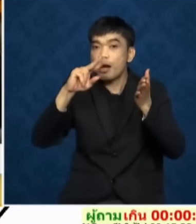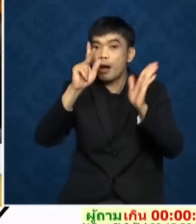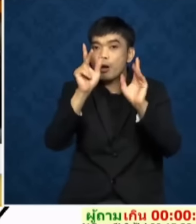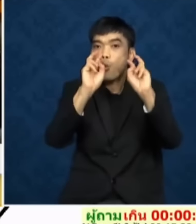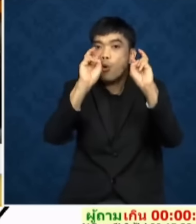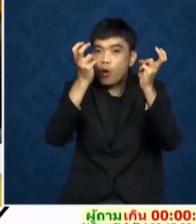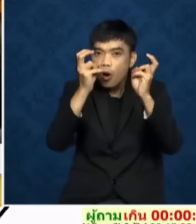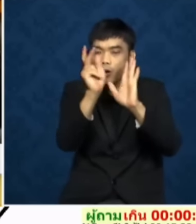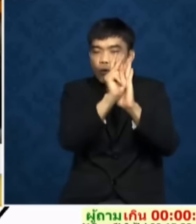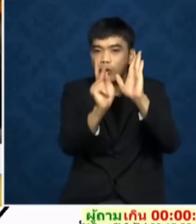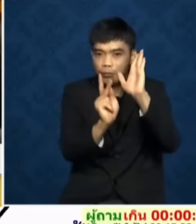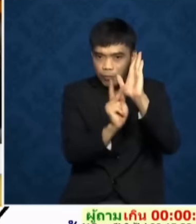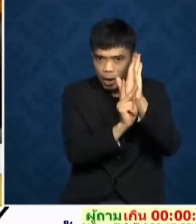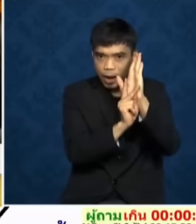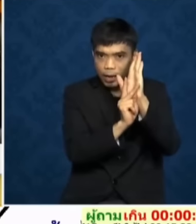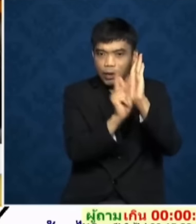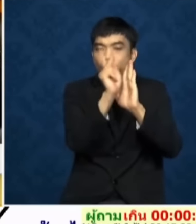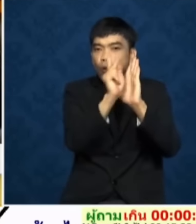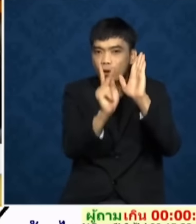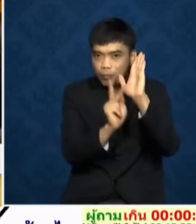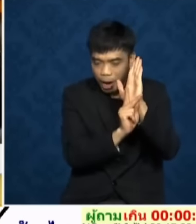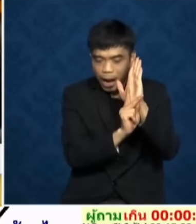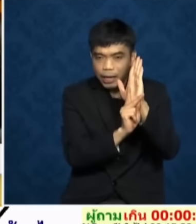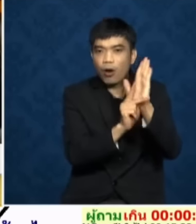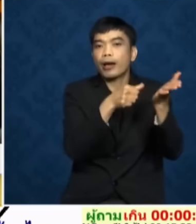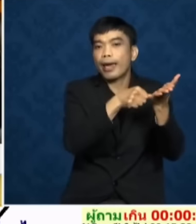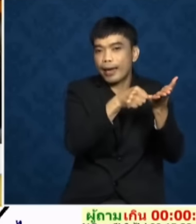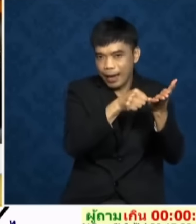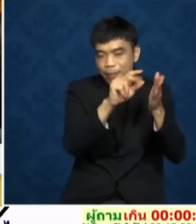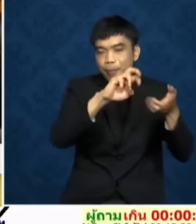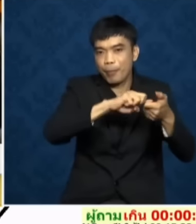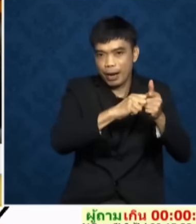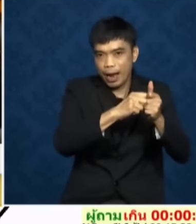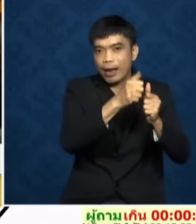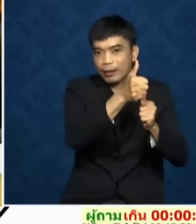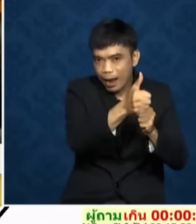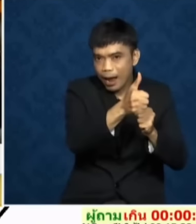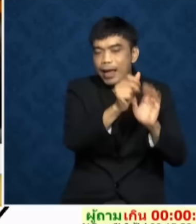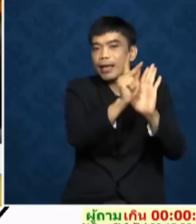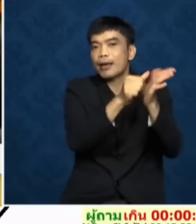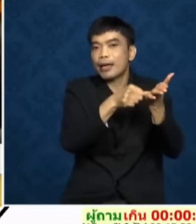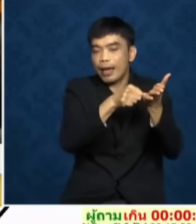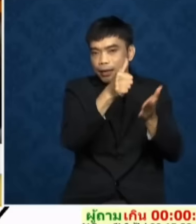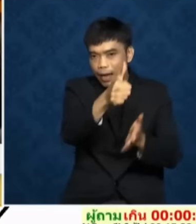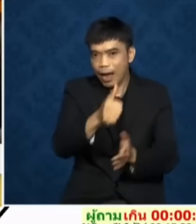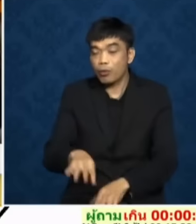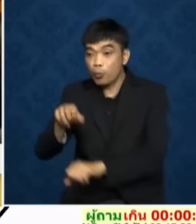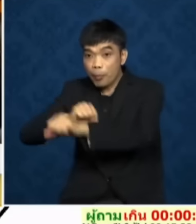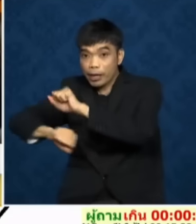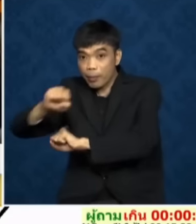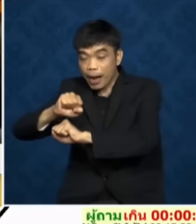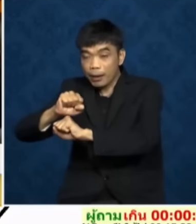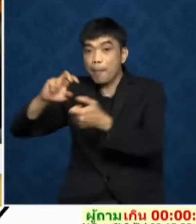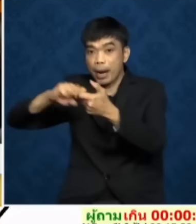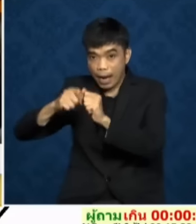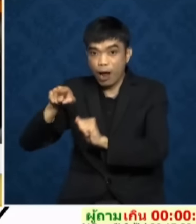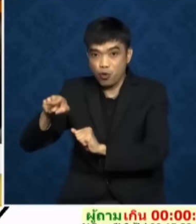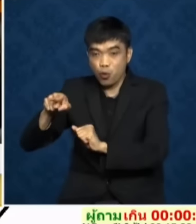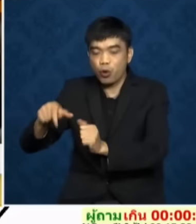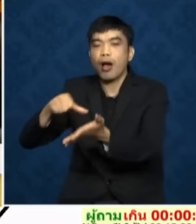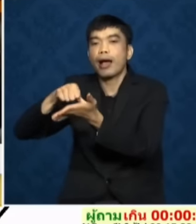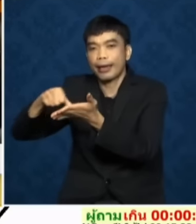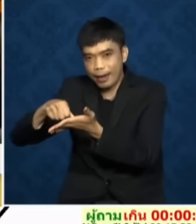เป็นปัญหาในระดับปฏิบัติเราก็มาดูการปฏิบัติแล้วดูว่าจะหาทางออกยังไงรัฐบาลนี้ไม่เคยปฏิเสธนะครับถ้